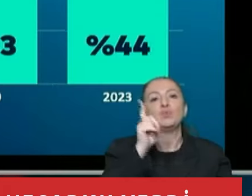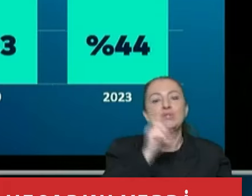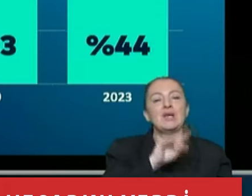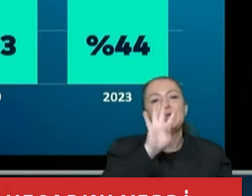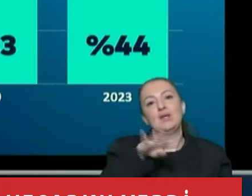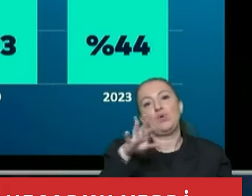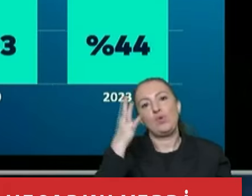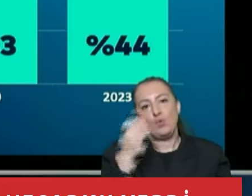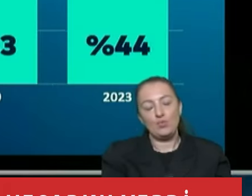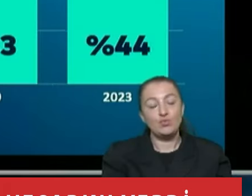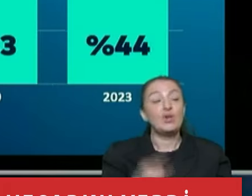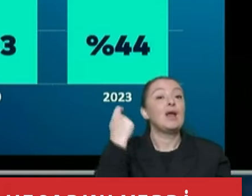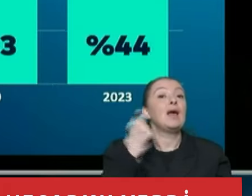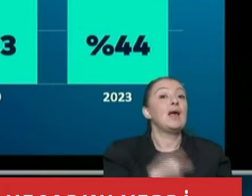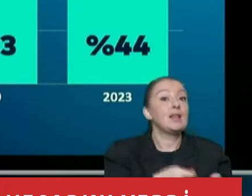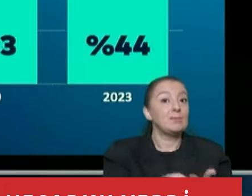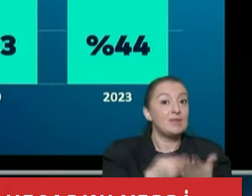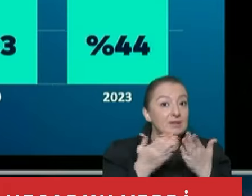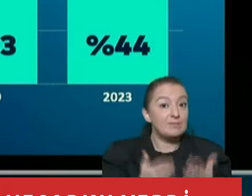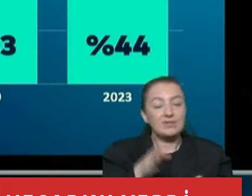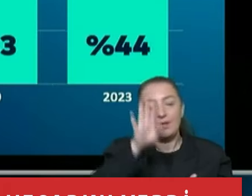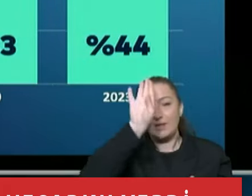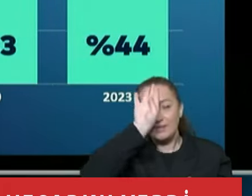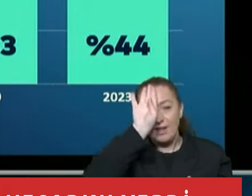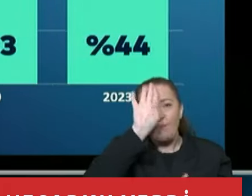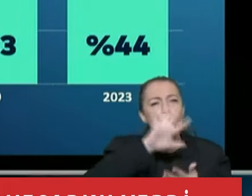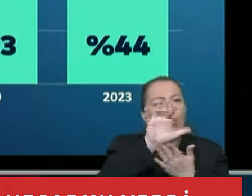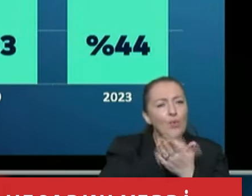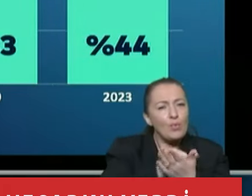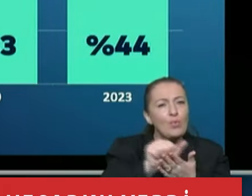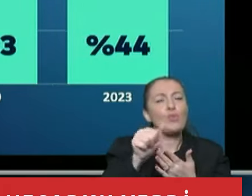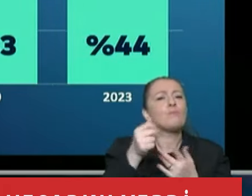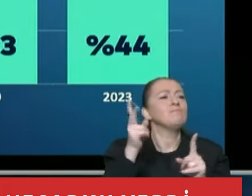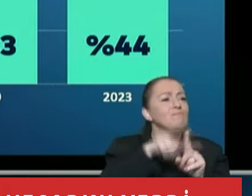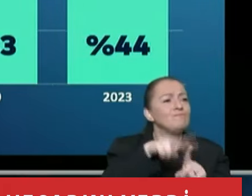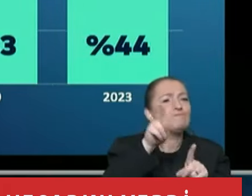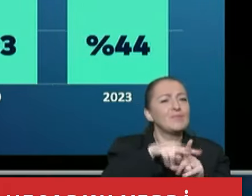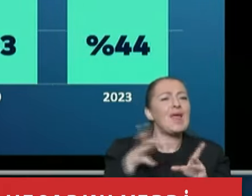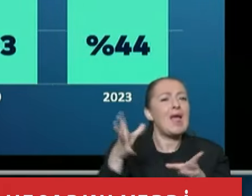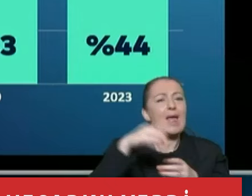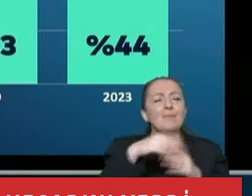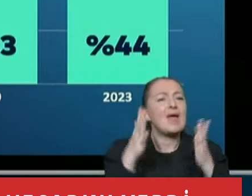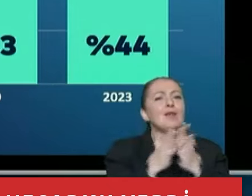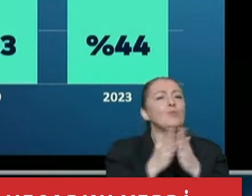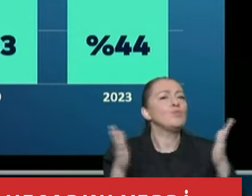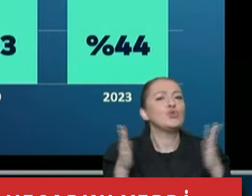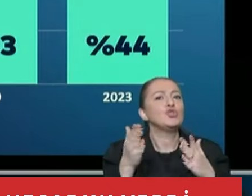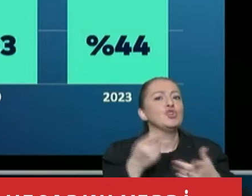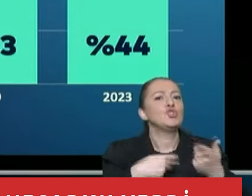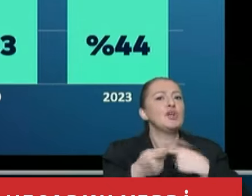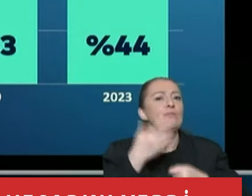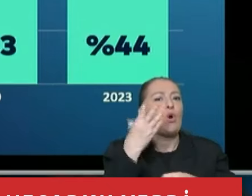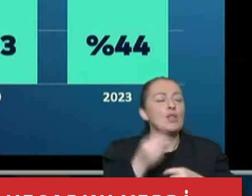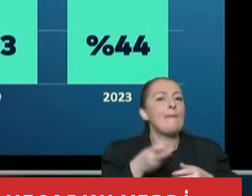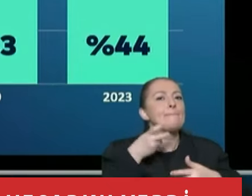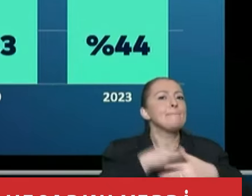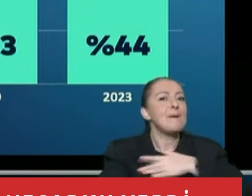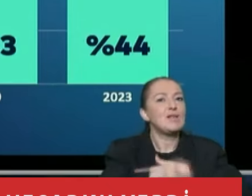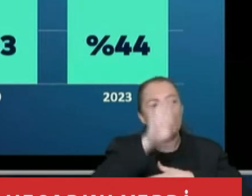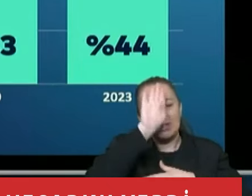yükseltmiştir yatırımlarımız İstanbul'daki tüm taşıma sistemlerin içerisinde en büyük işletmeci haline gelen Metro